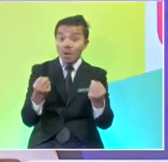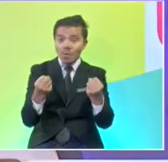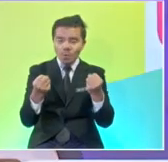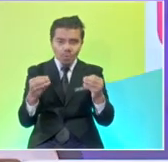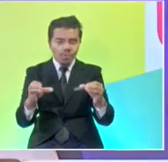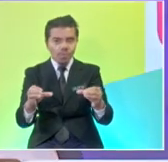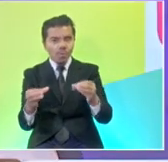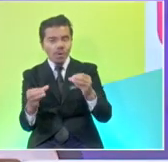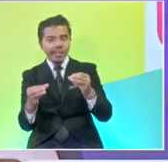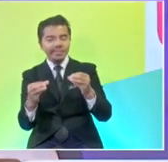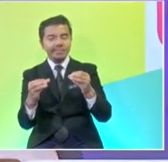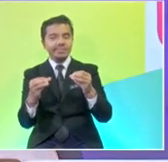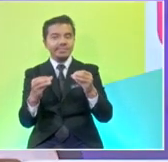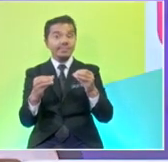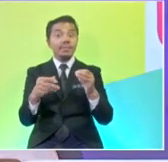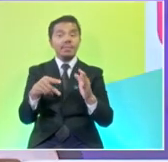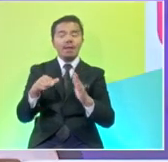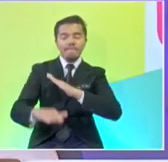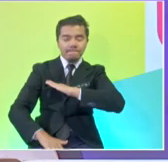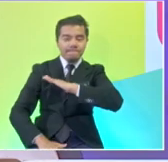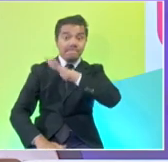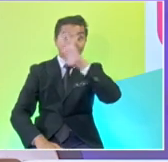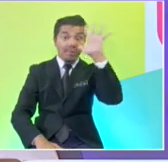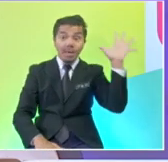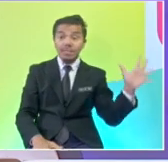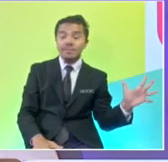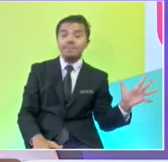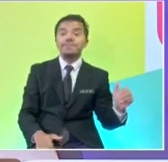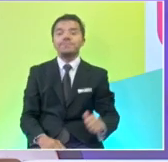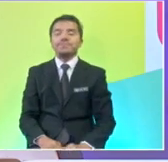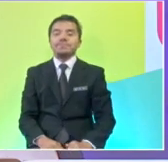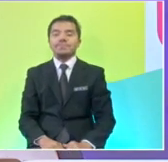warna-warna yang ada pada pelangi jadi Kristen